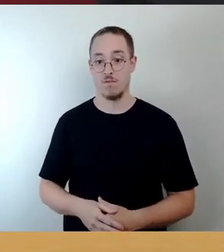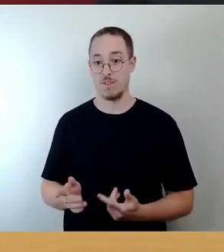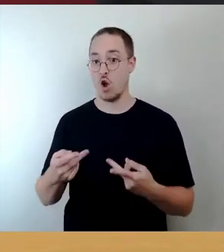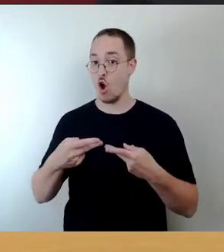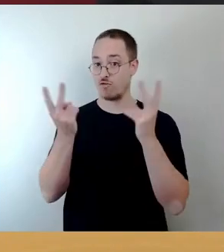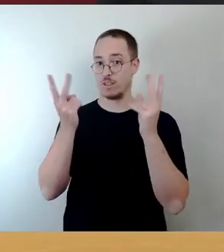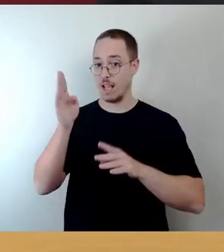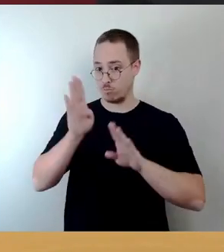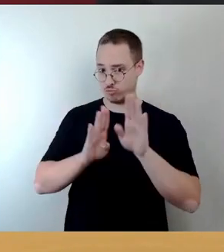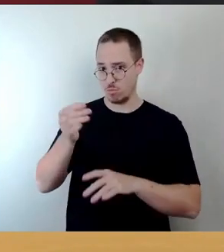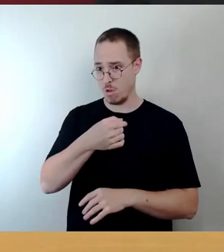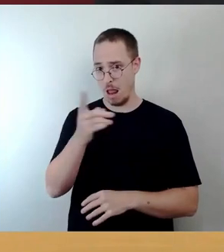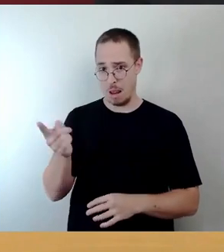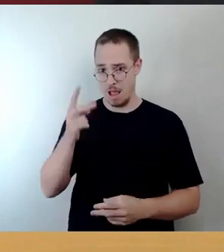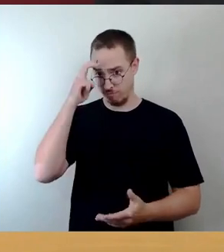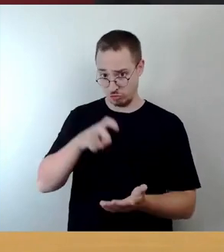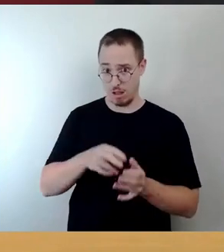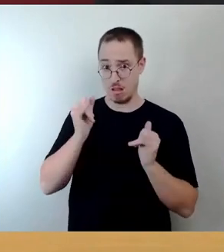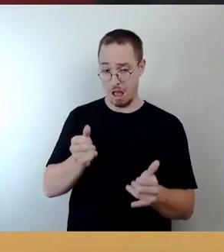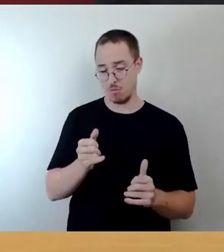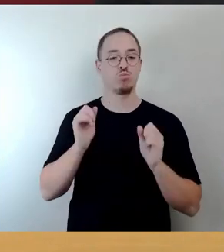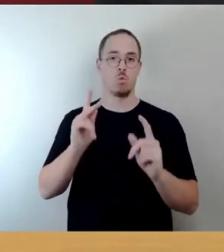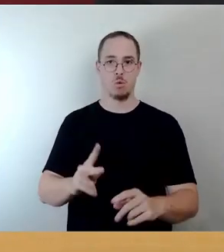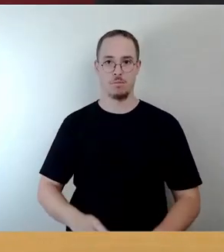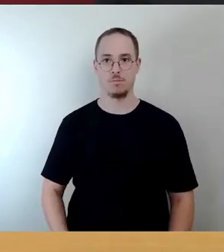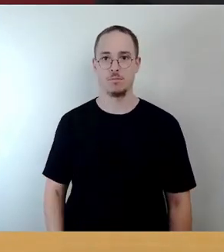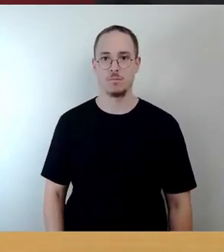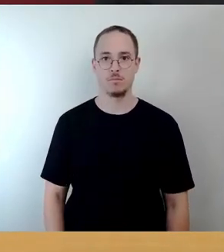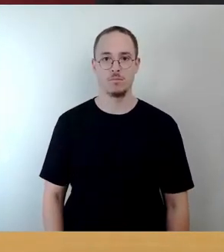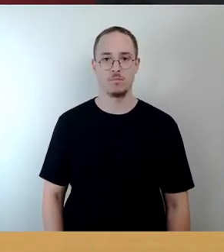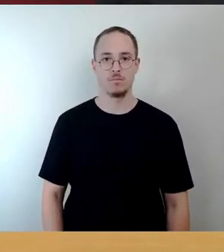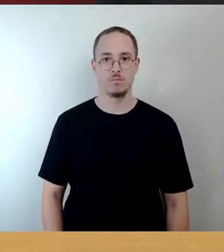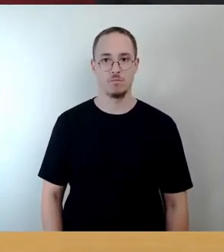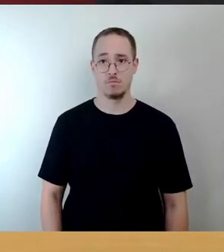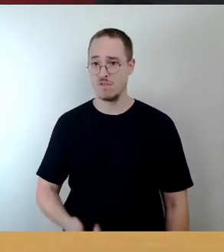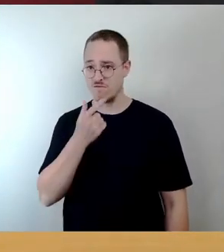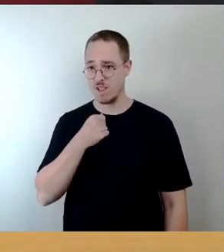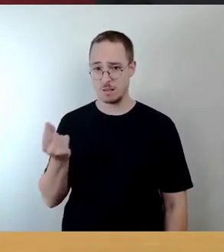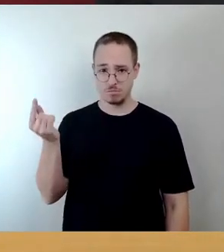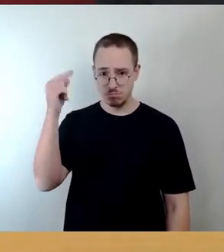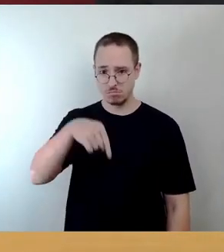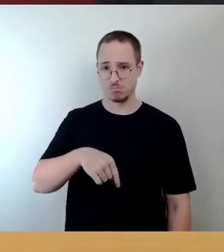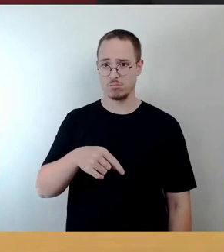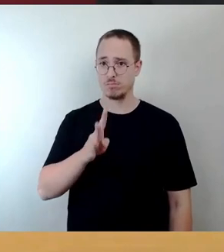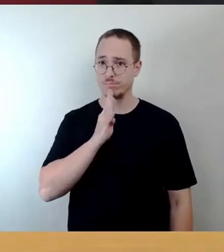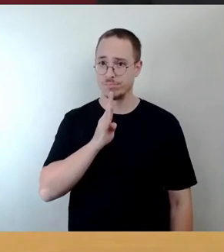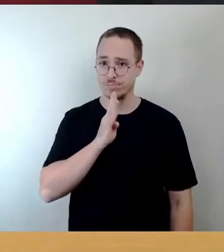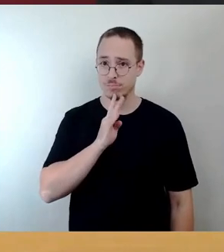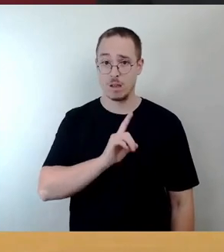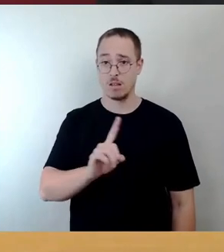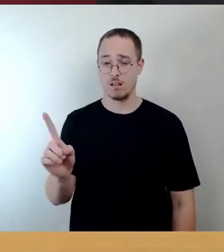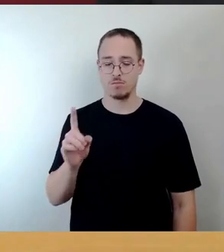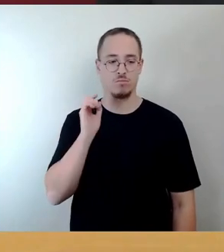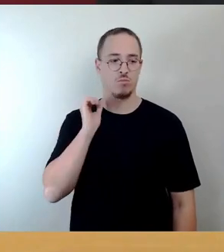Okay, das sehe ich nicht. Dann frage ich nochmal, will jemand reden zu der Vorlage? Ist nicht der Fall, dann stelle ich die